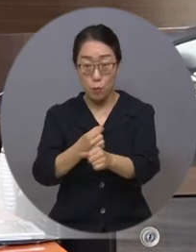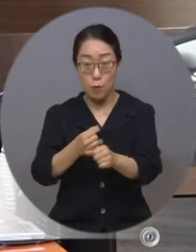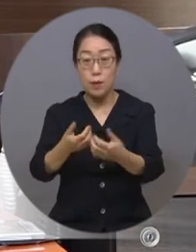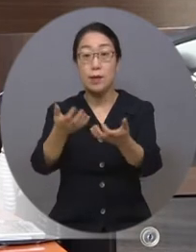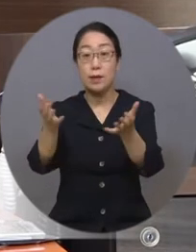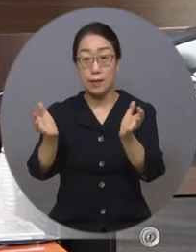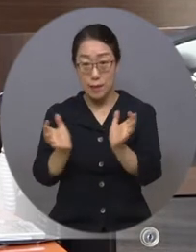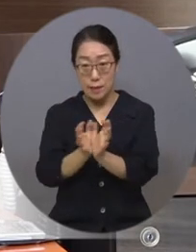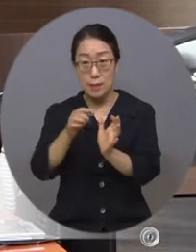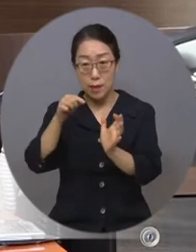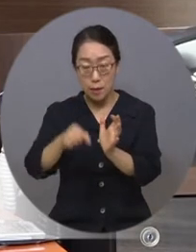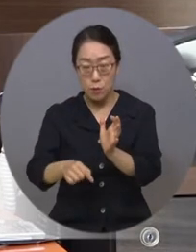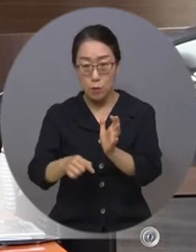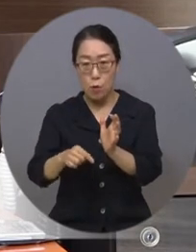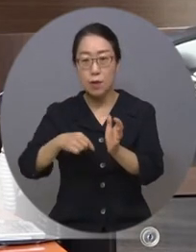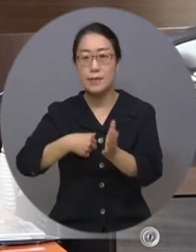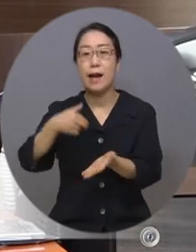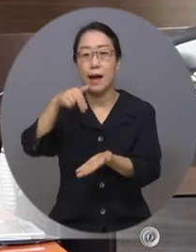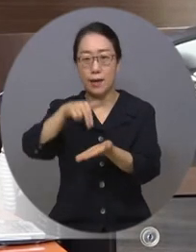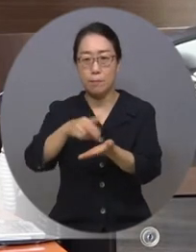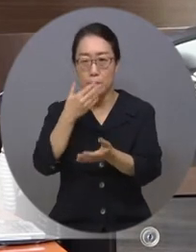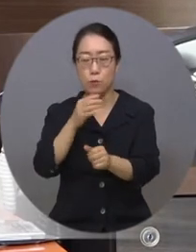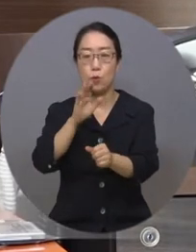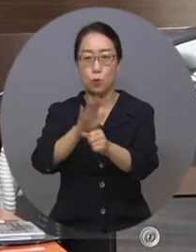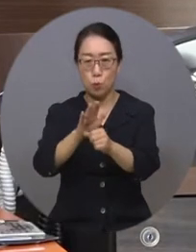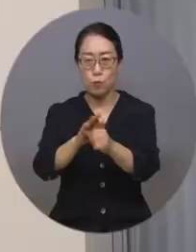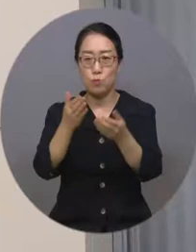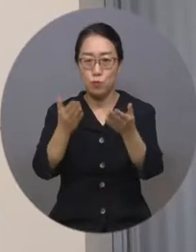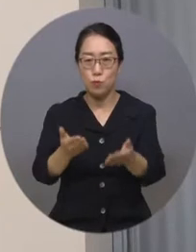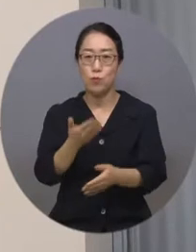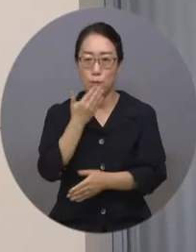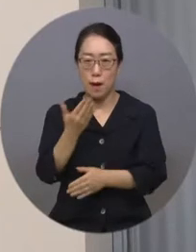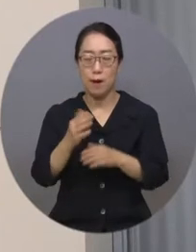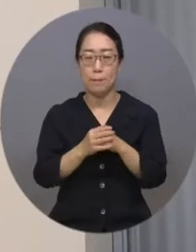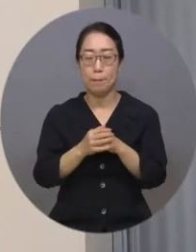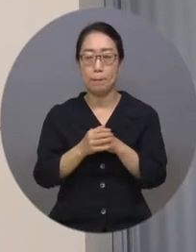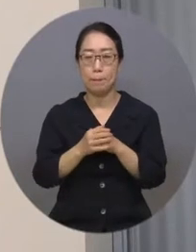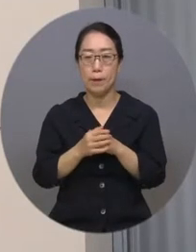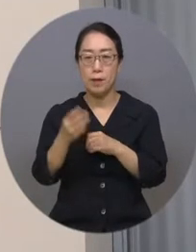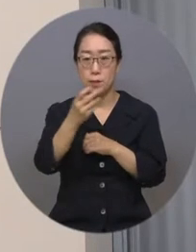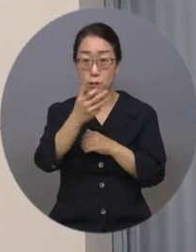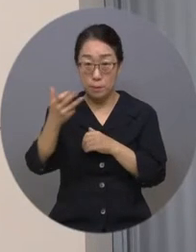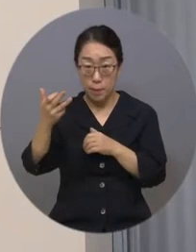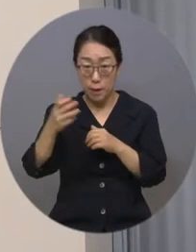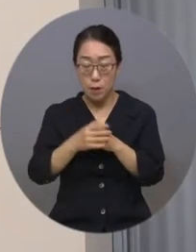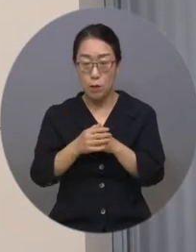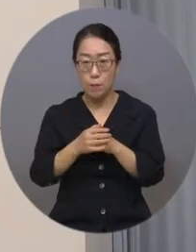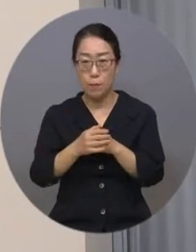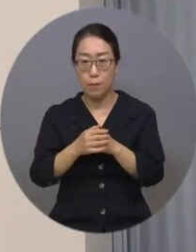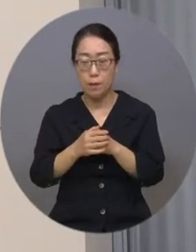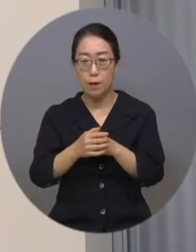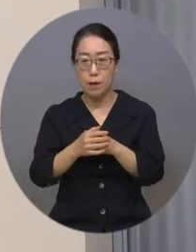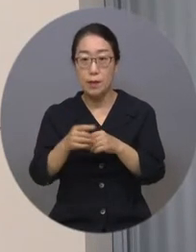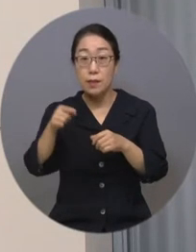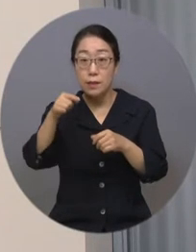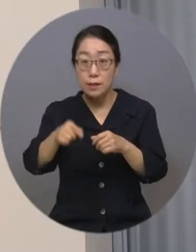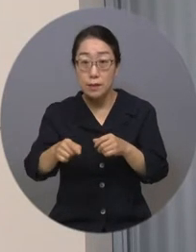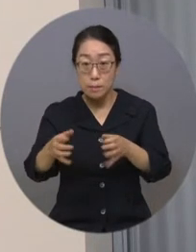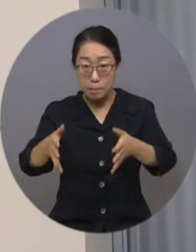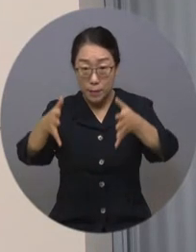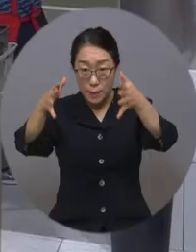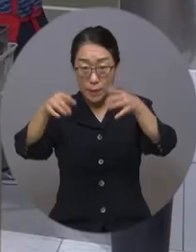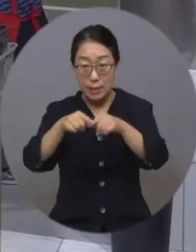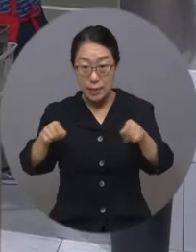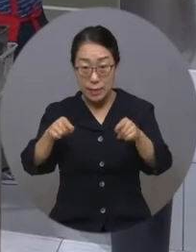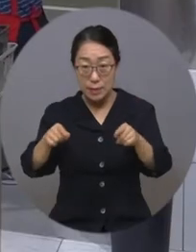단체에서 어느 정도 자립할 수 있는 도움을 주지 않을까 싶고요. 2018년 운투바이오 사옥 1층을 기부해 세워진 12